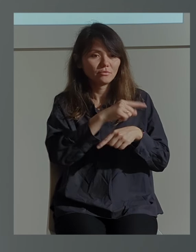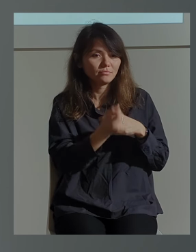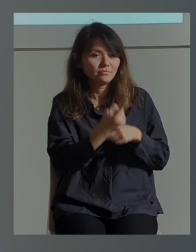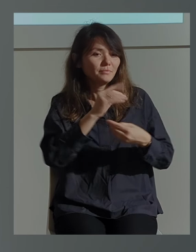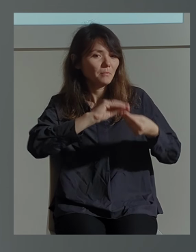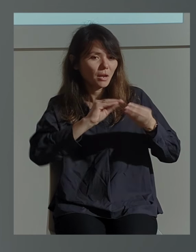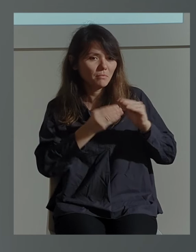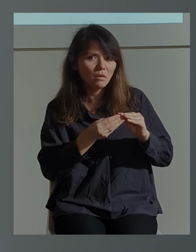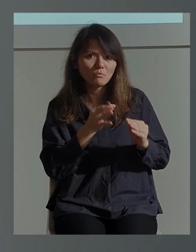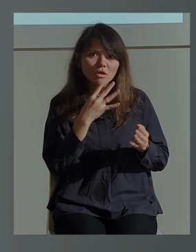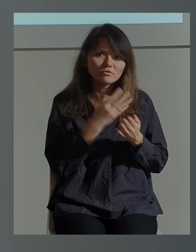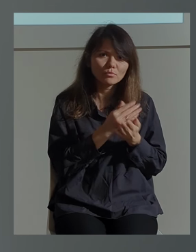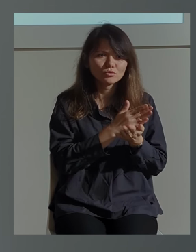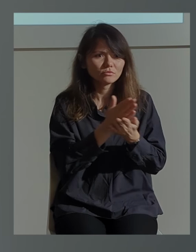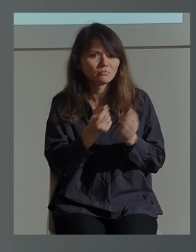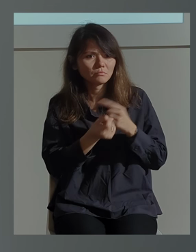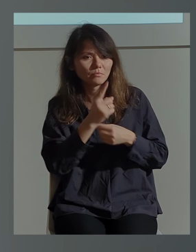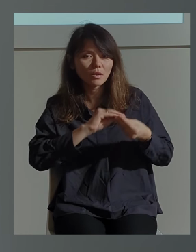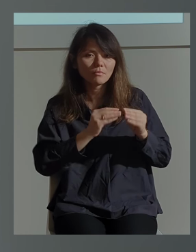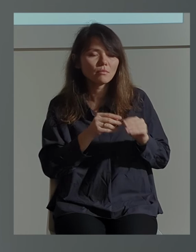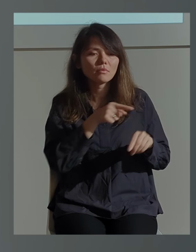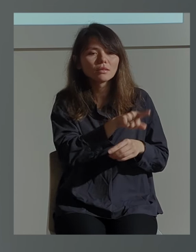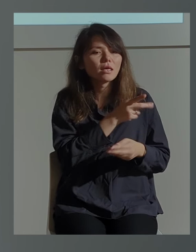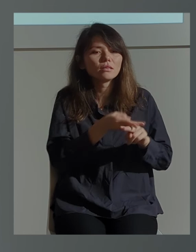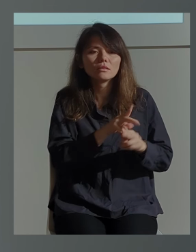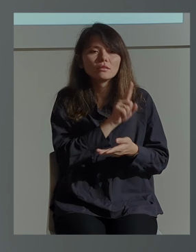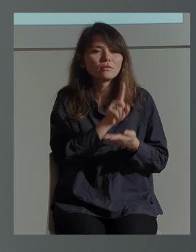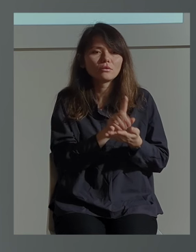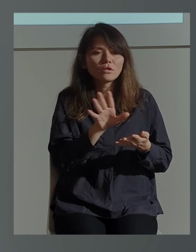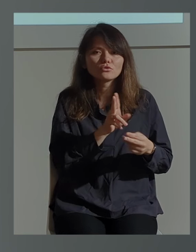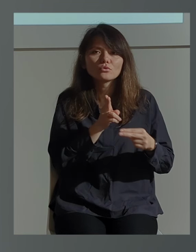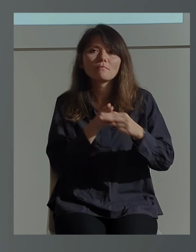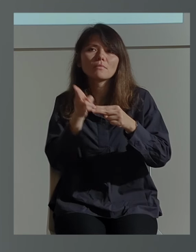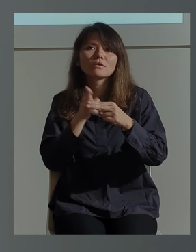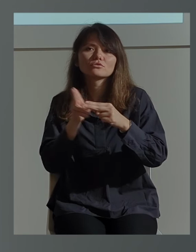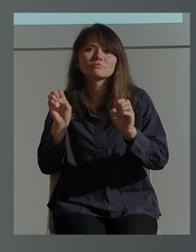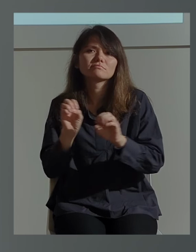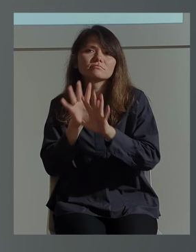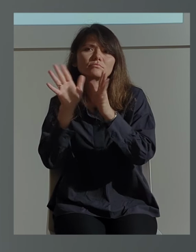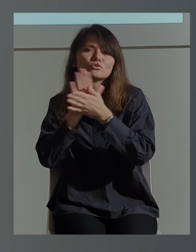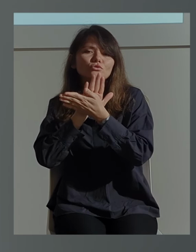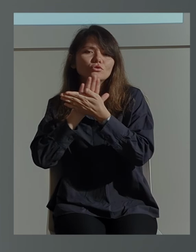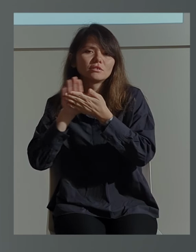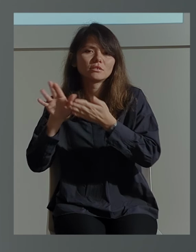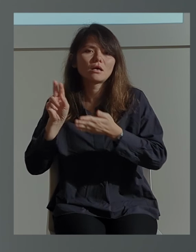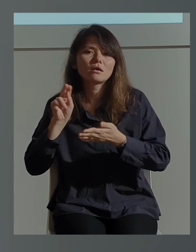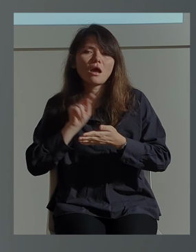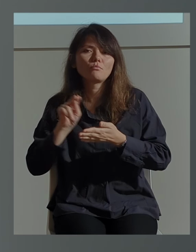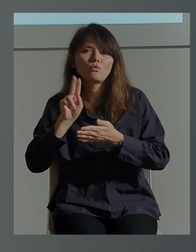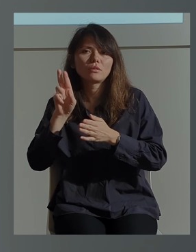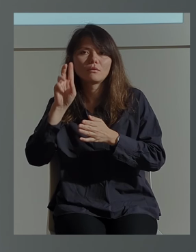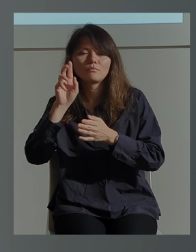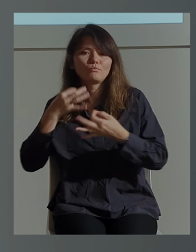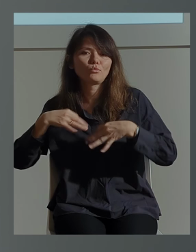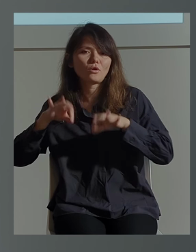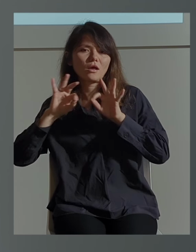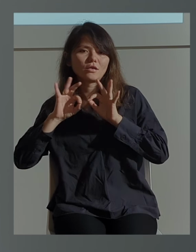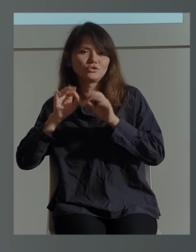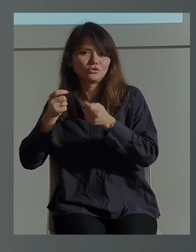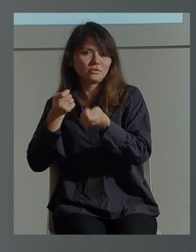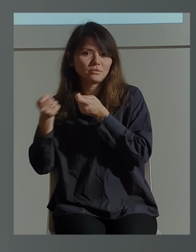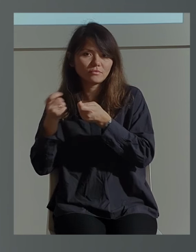своего существования это не должно мешать бесподобной и чистой работе бюрократического аппарата